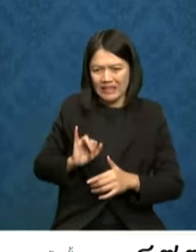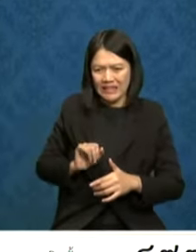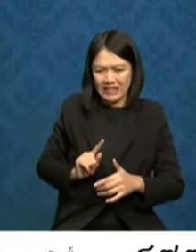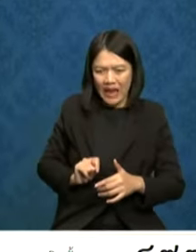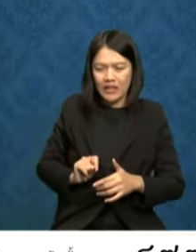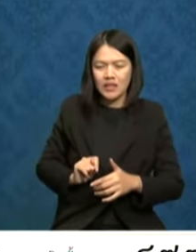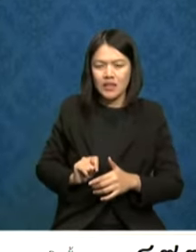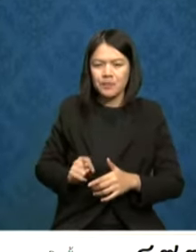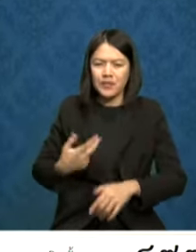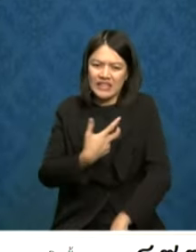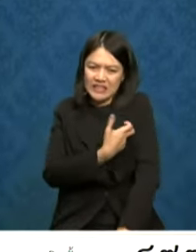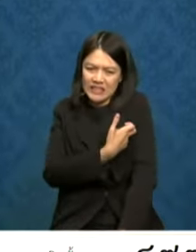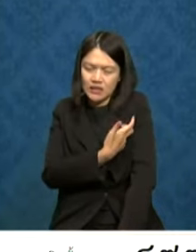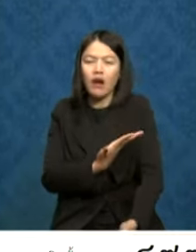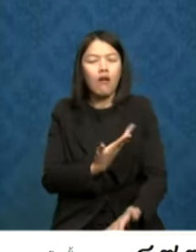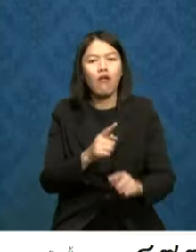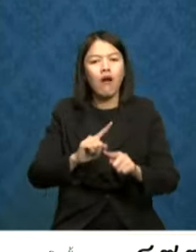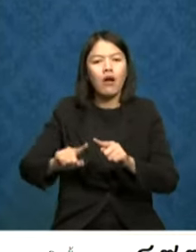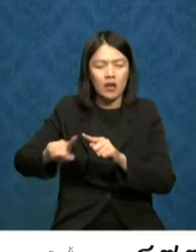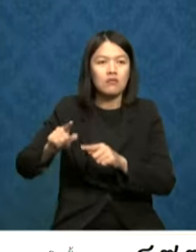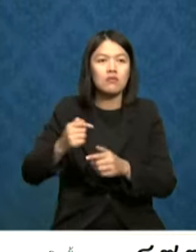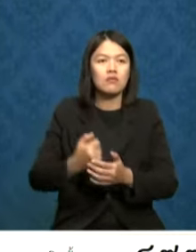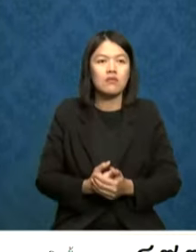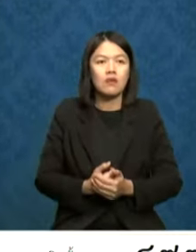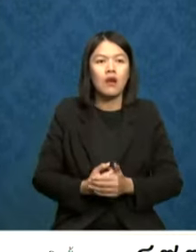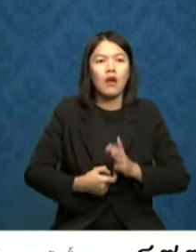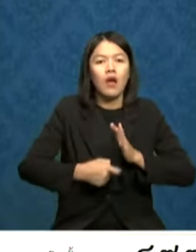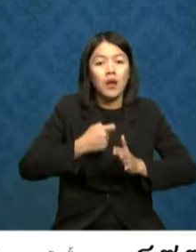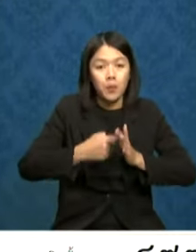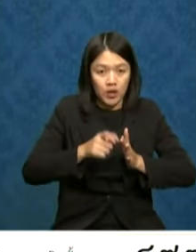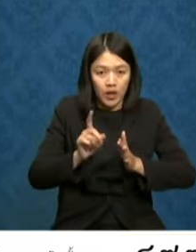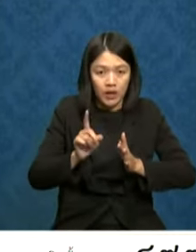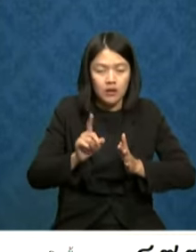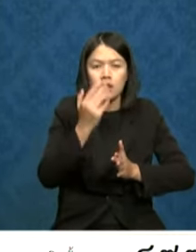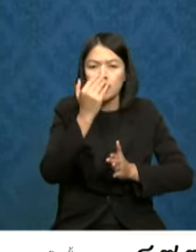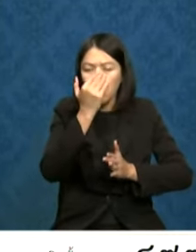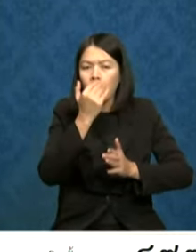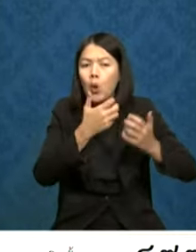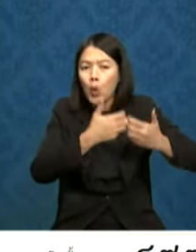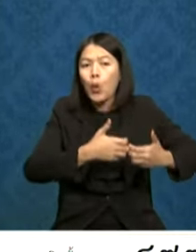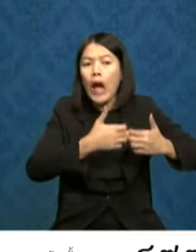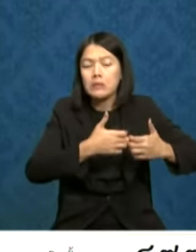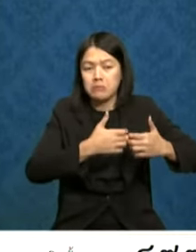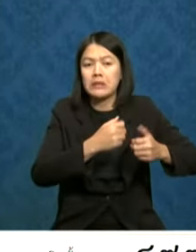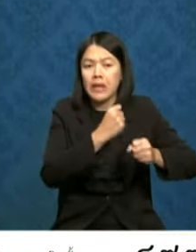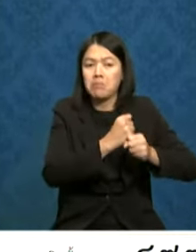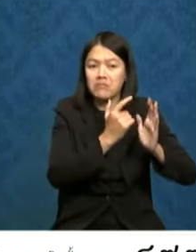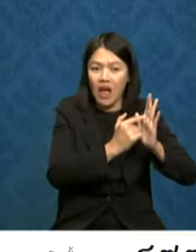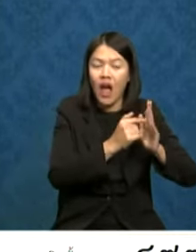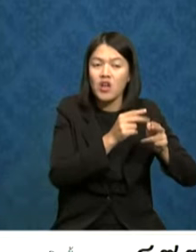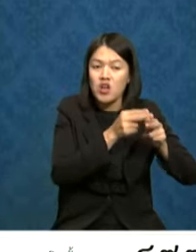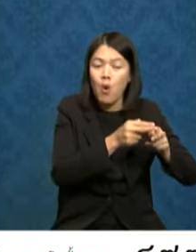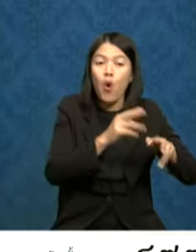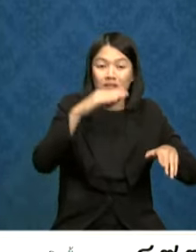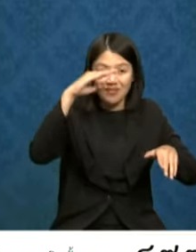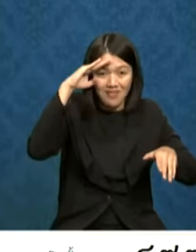ฉีดอะไรพวกนี้ต่างๆนี่คือเหตุผลนะครับที่ทำไมจะต้องมีโรงงานผลิตยาของ